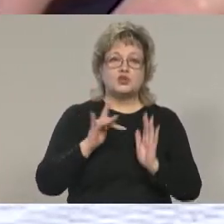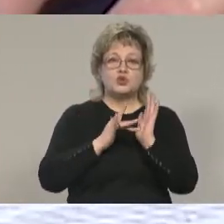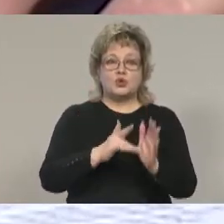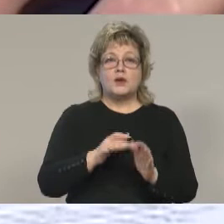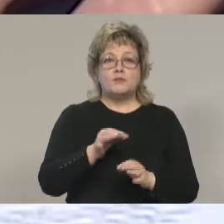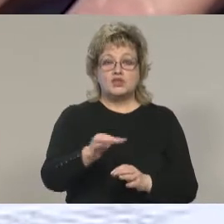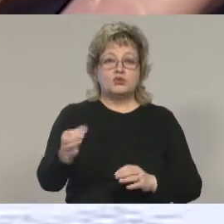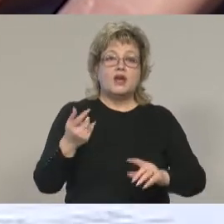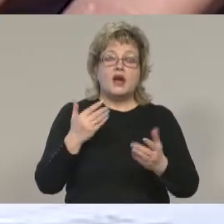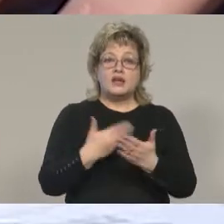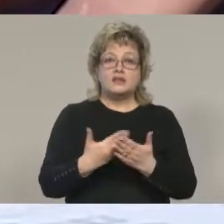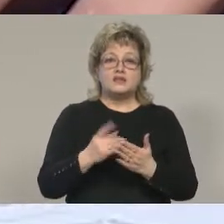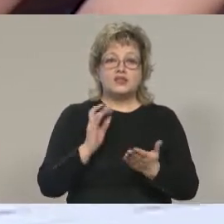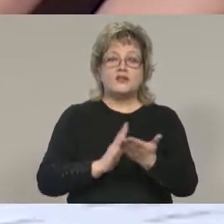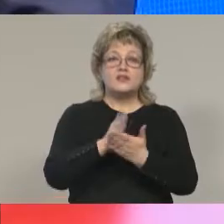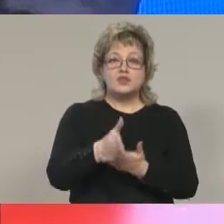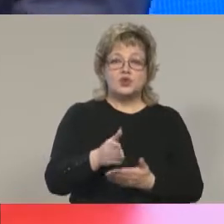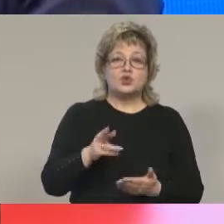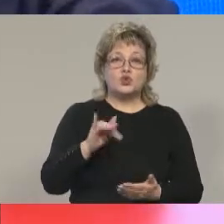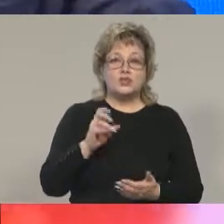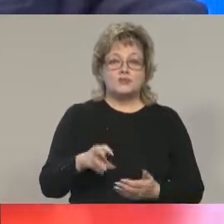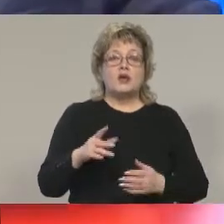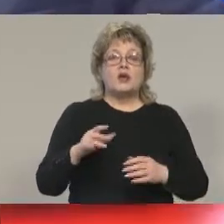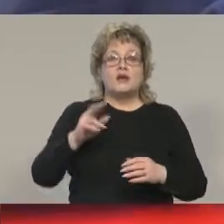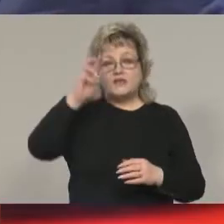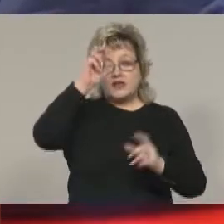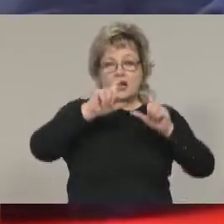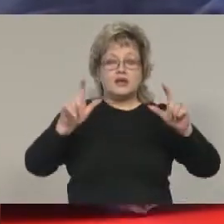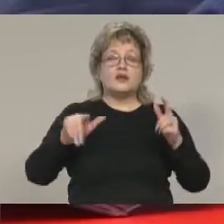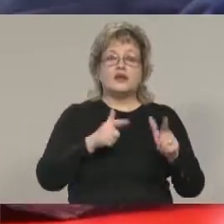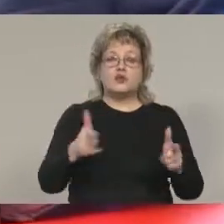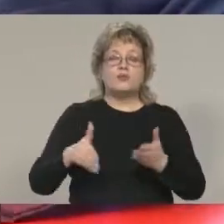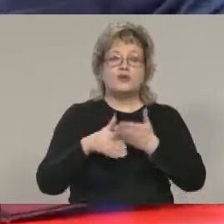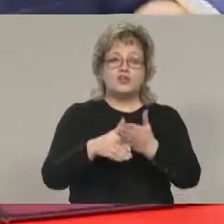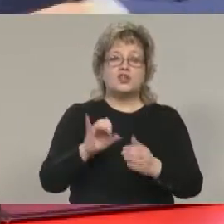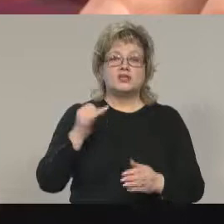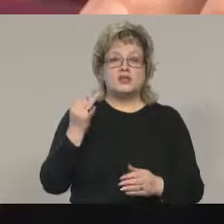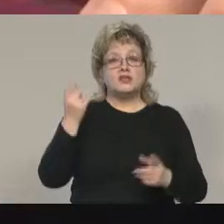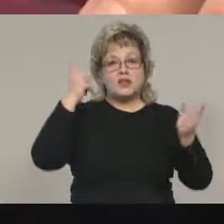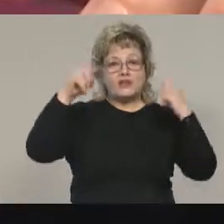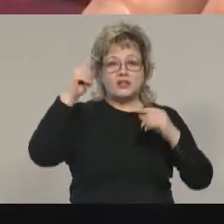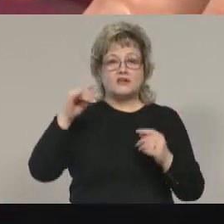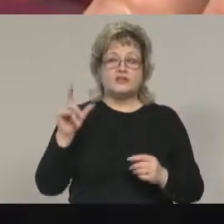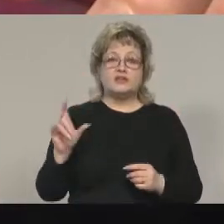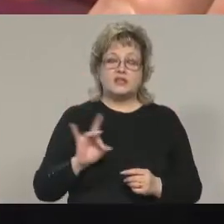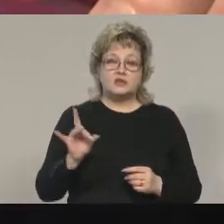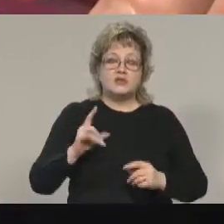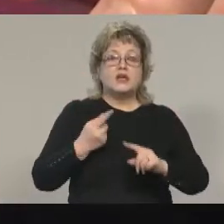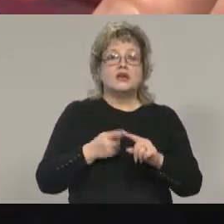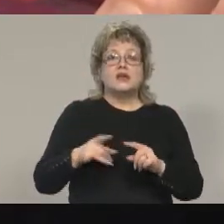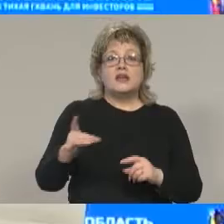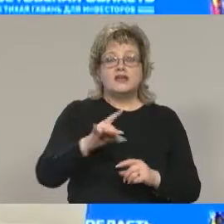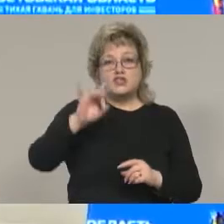турмаршрутов, ориентированных на въездной туризм. Федеральные структуры готовы поддержать и донских инноваторов. Речь идет о проекте